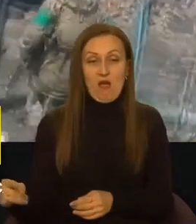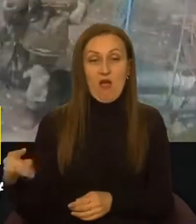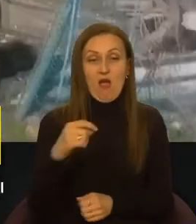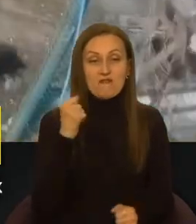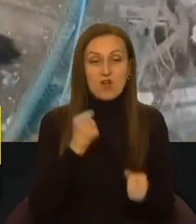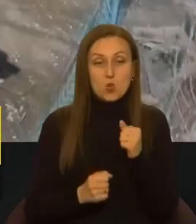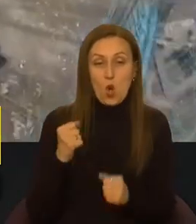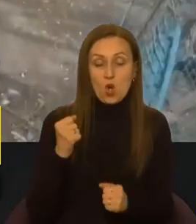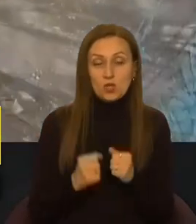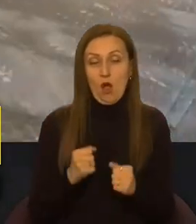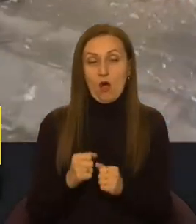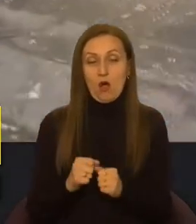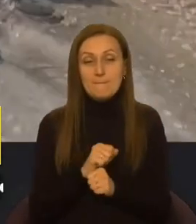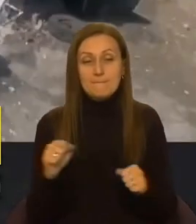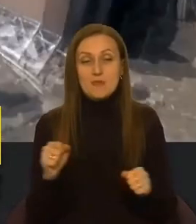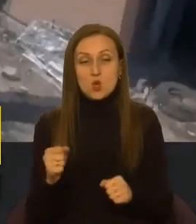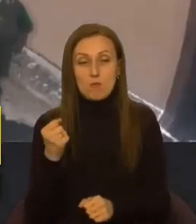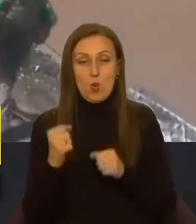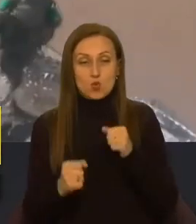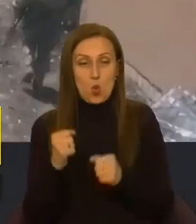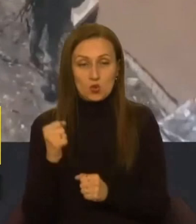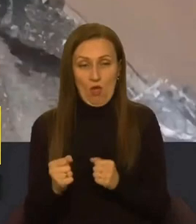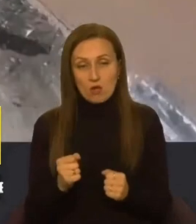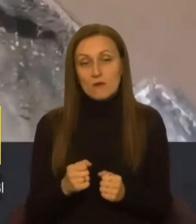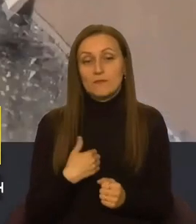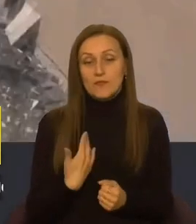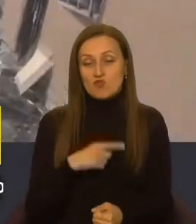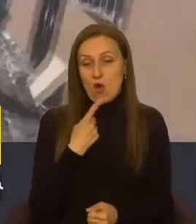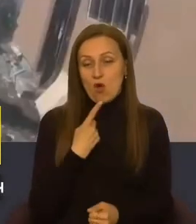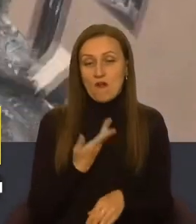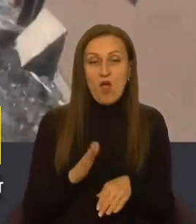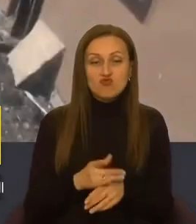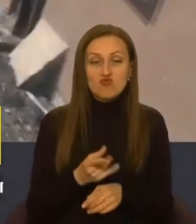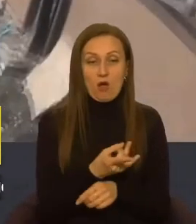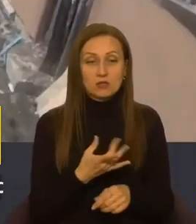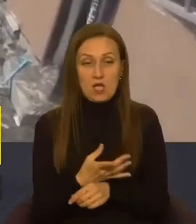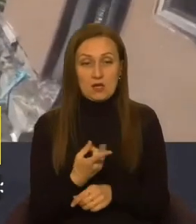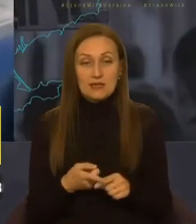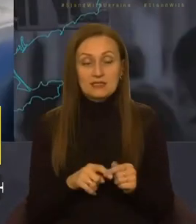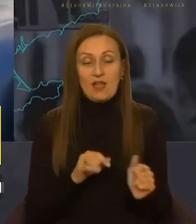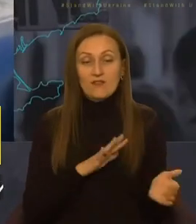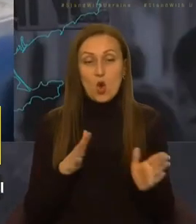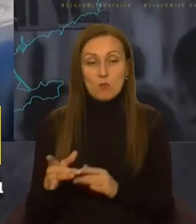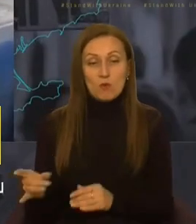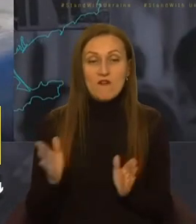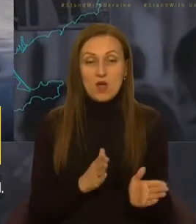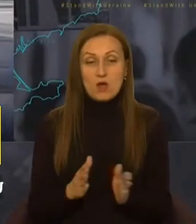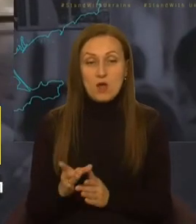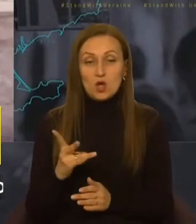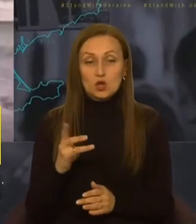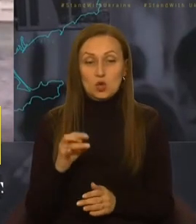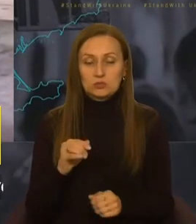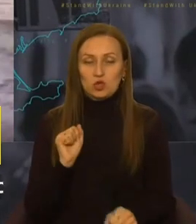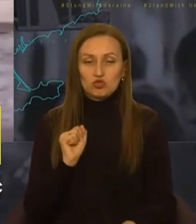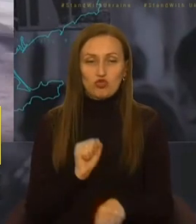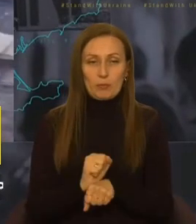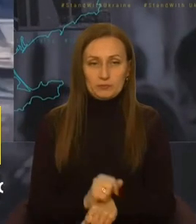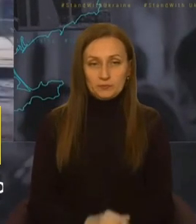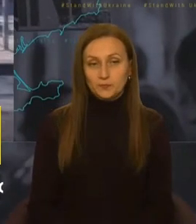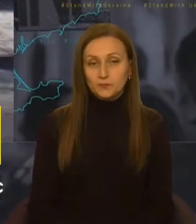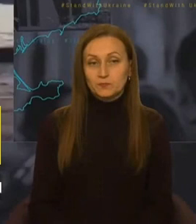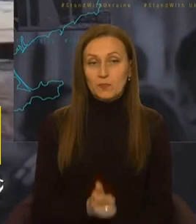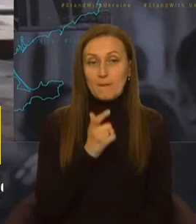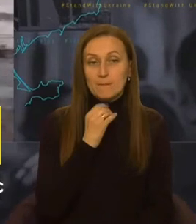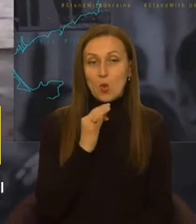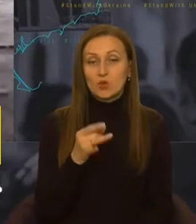авіаударів, мінометних ударів, я вже казав, важкої артилерії. Це відбувається в режимі нон-стоп.